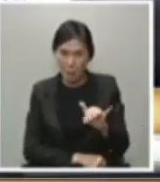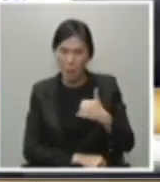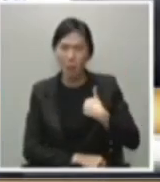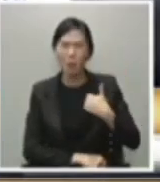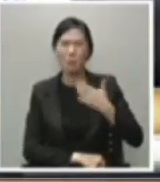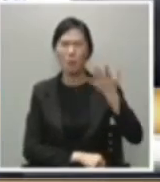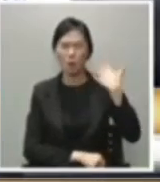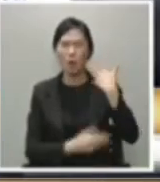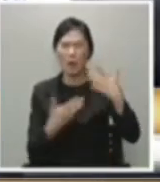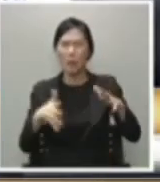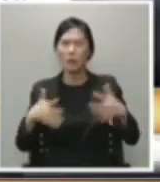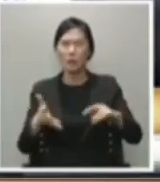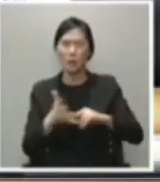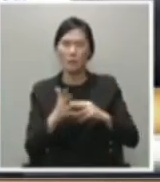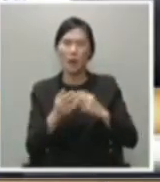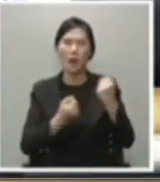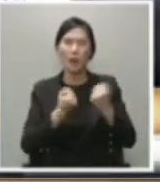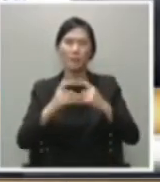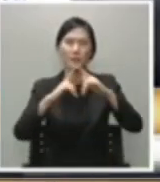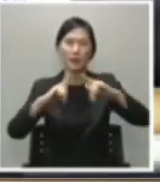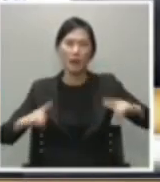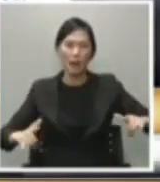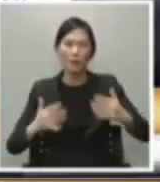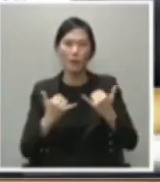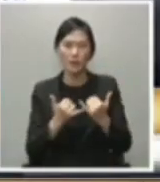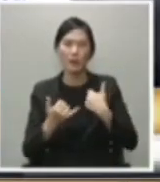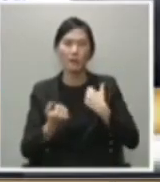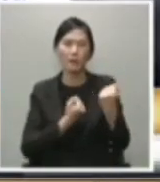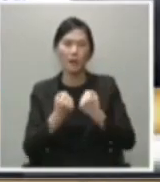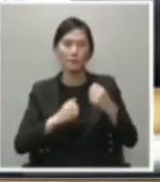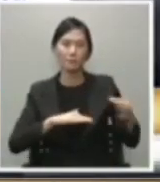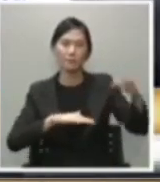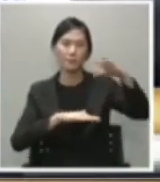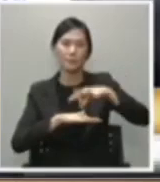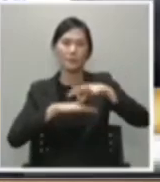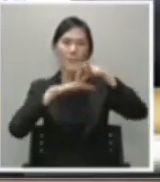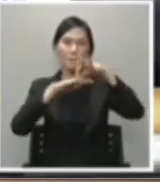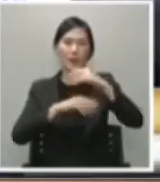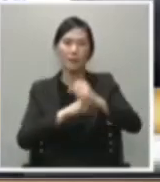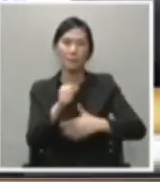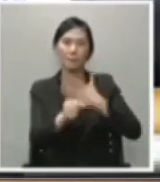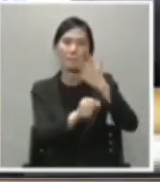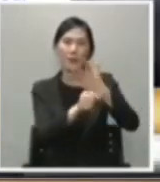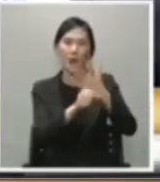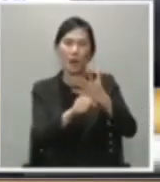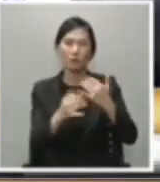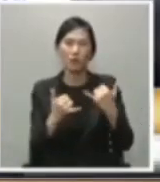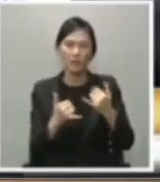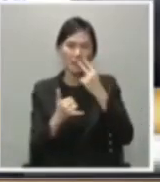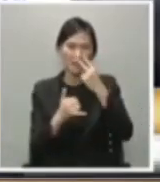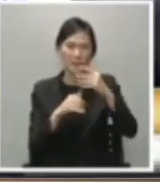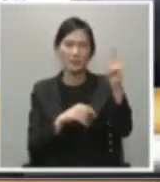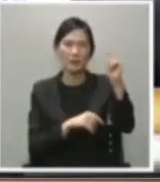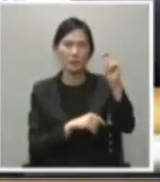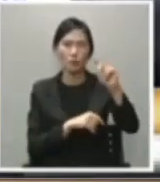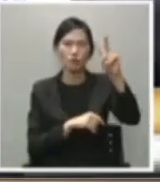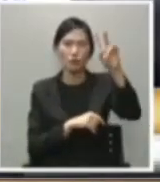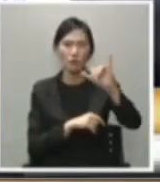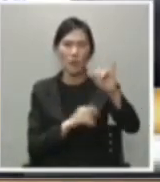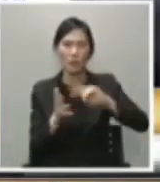ผมเคยขับในค่ายทหารวันนี้ท่านก็มาขับท่านขับมา5ปีแล้วครับยังไม่ถึงหนามหลวงเพราะท่านขึ้นทางด่ว